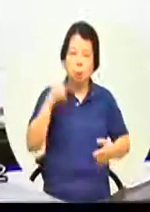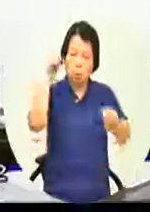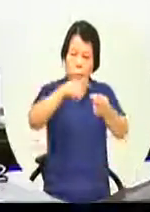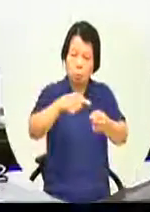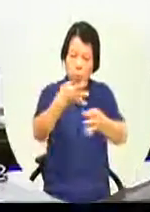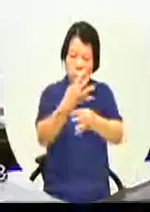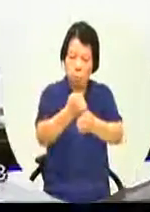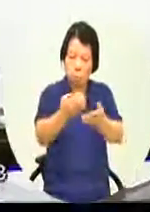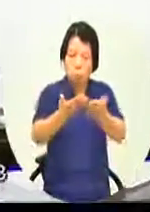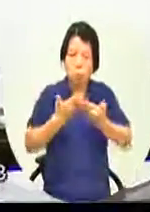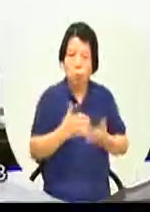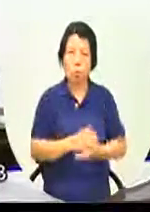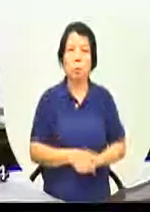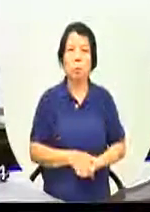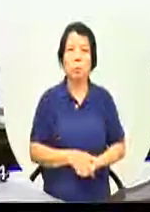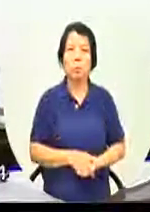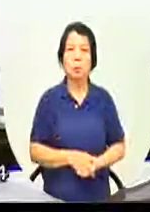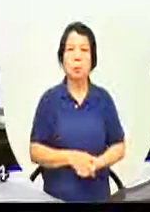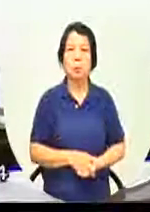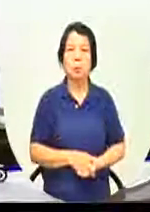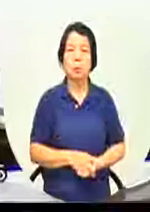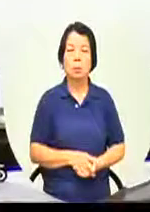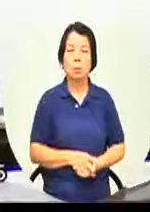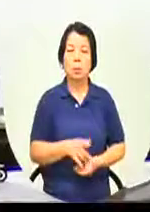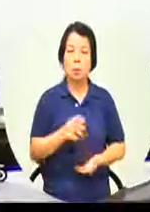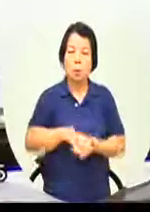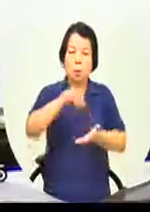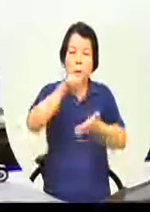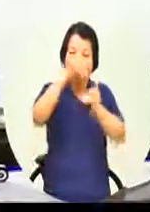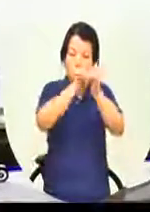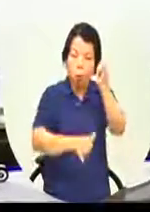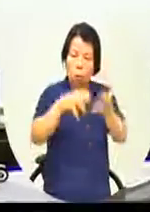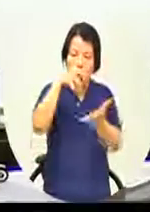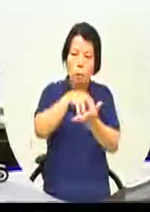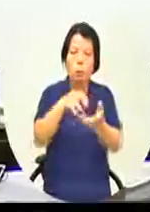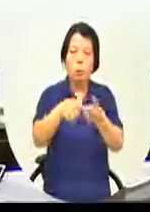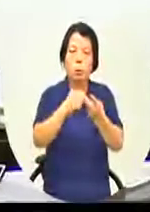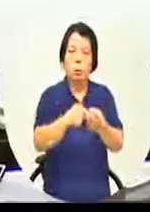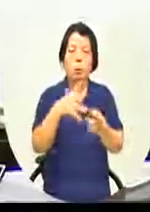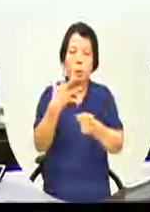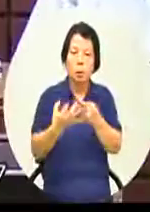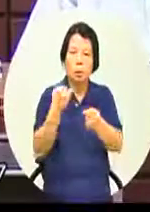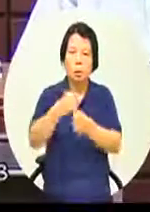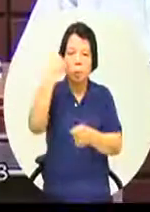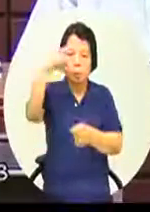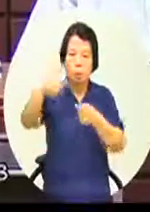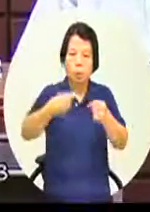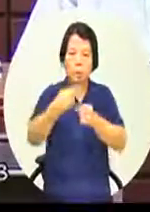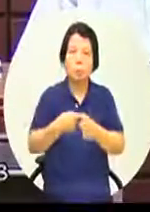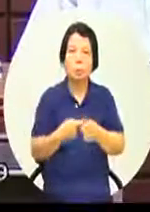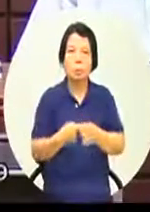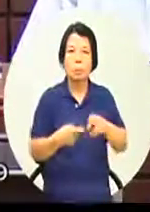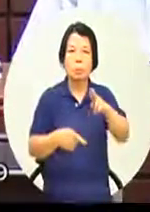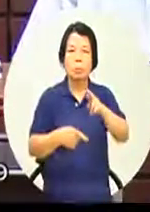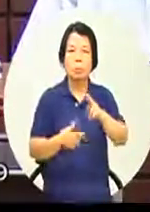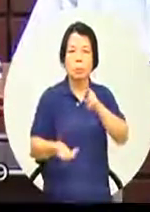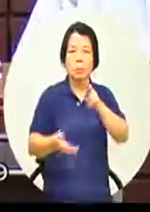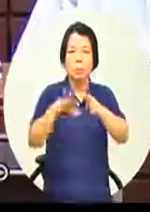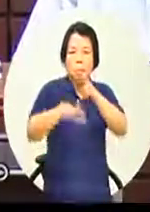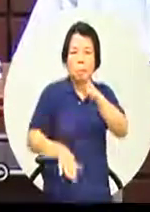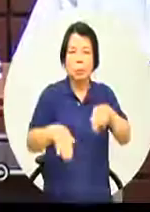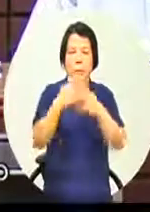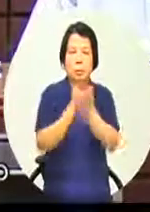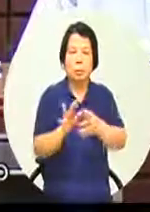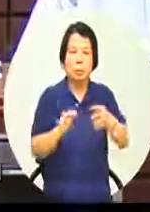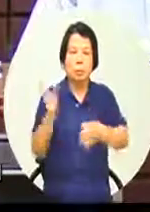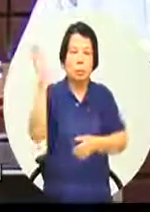程呐、 啊， 好、 啊， 就是包括说，好，你要有产销履历的，大概到几年？ 明年底以前，我们成长20%以